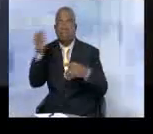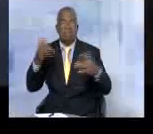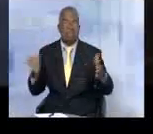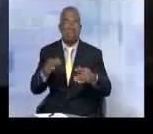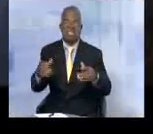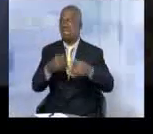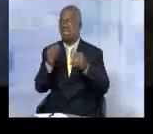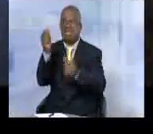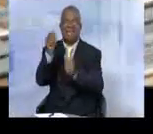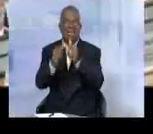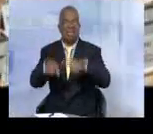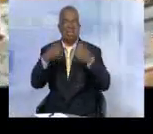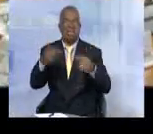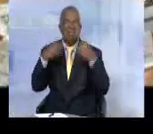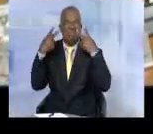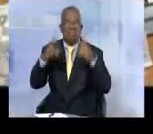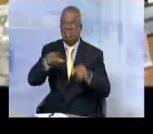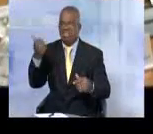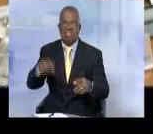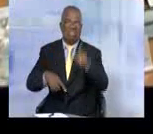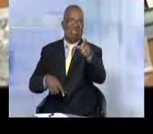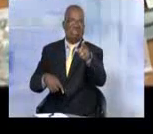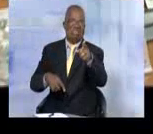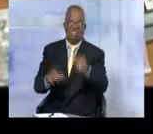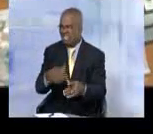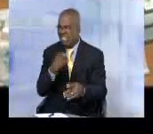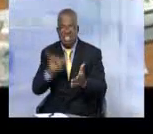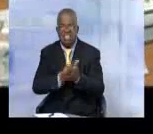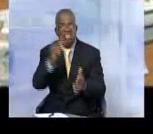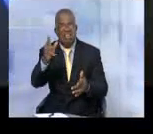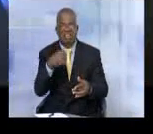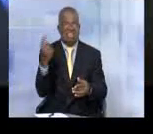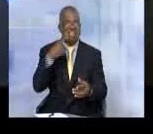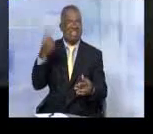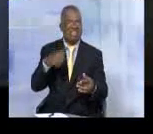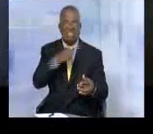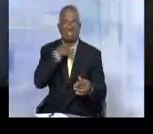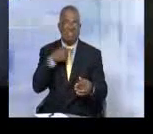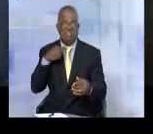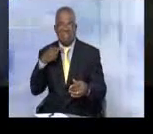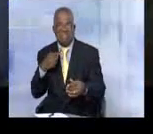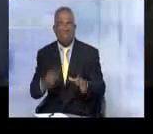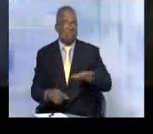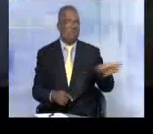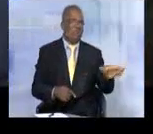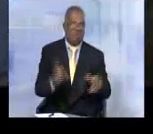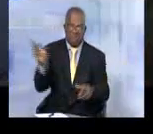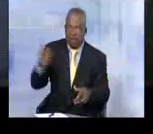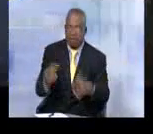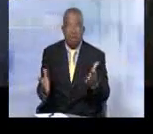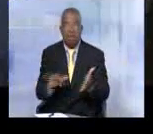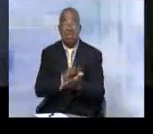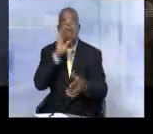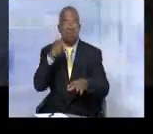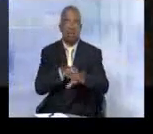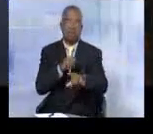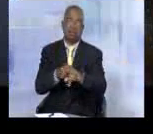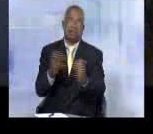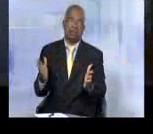commencé. Nous avons la certitude qu'en œuvrant ensemble avec le gouvernement, nous parviendrons à une paix et à une